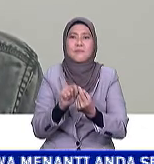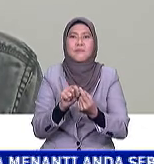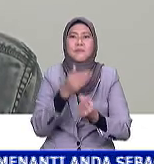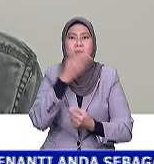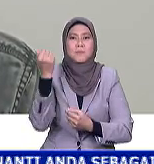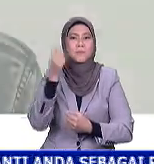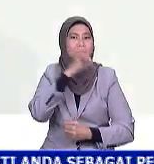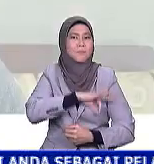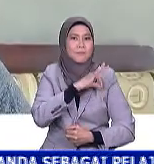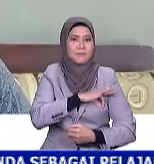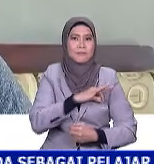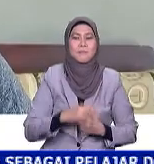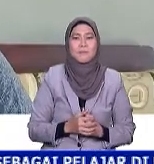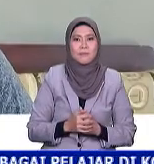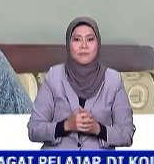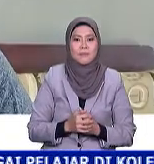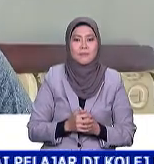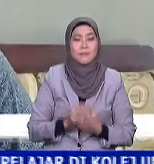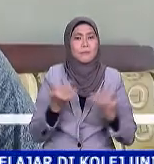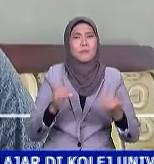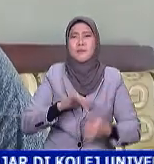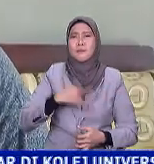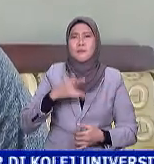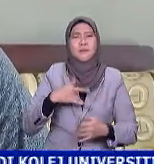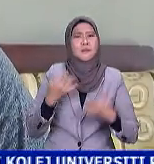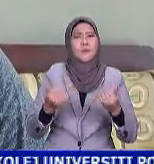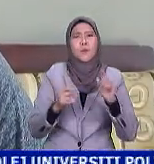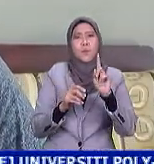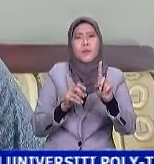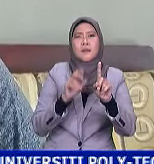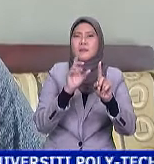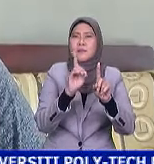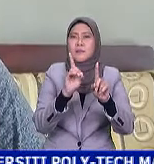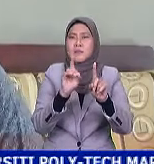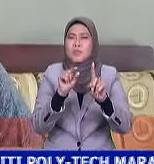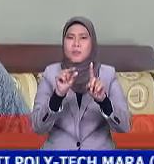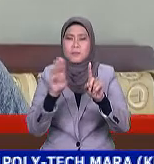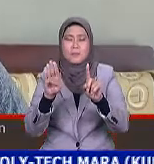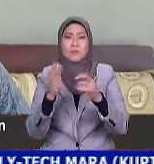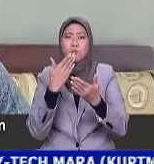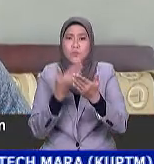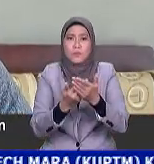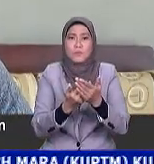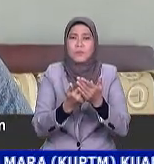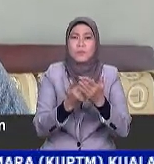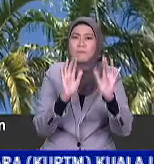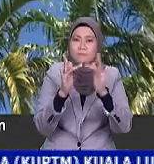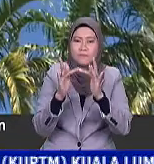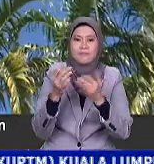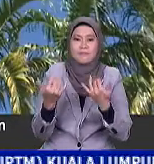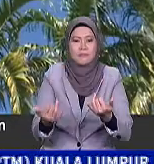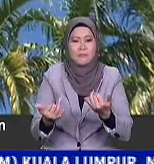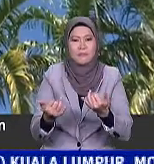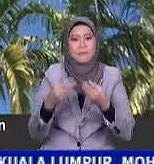akan mendapat manfaat. I personally feel that the daily 1 gigabyte data given by the government is a very good initiative that can be